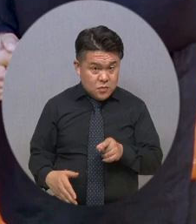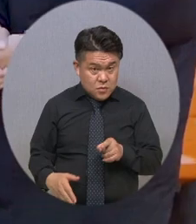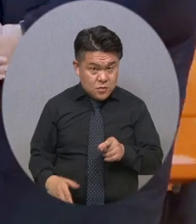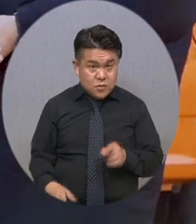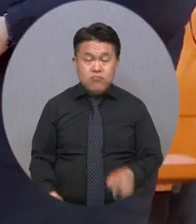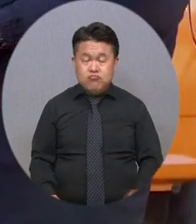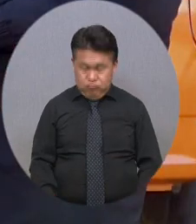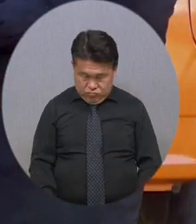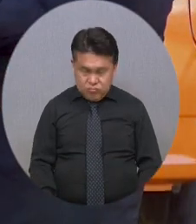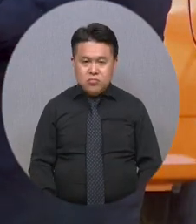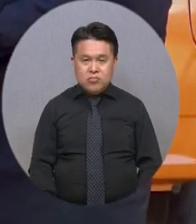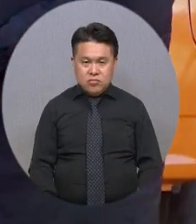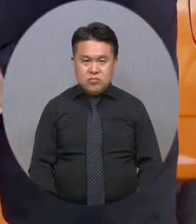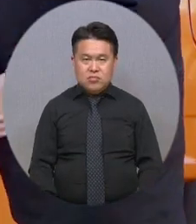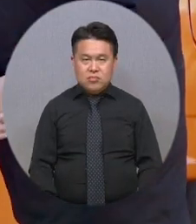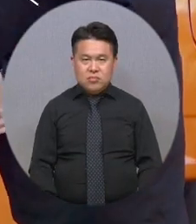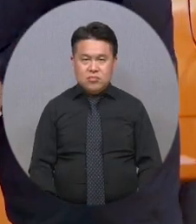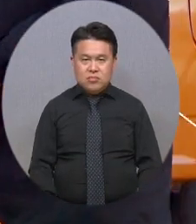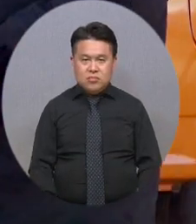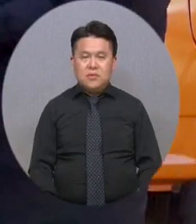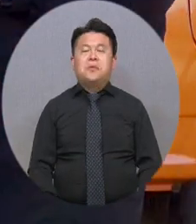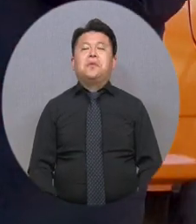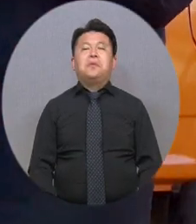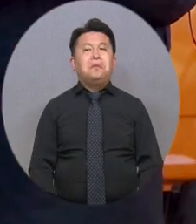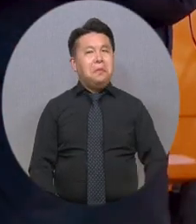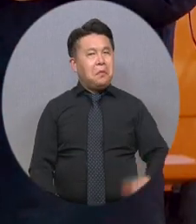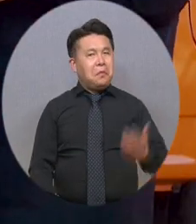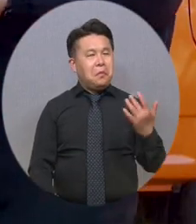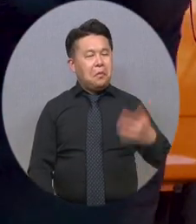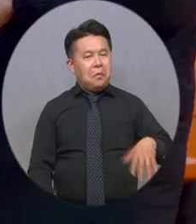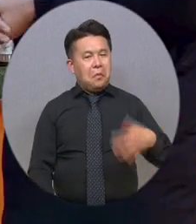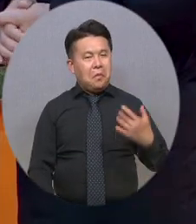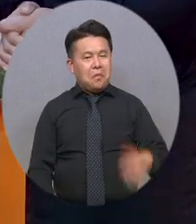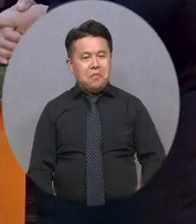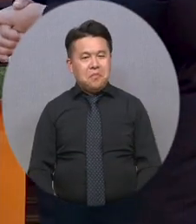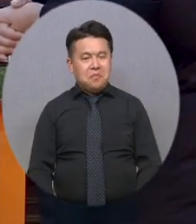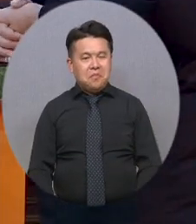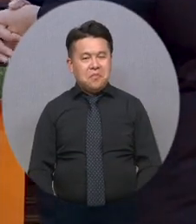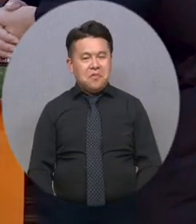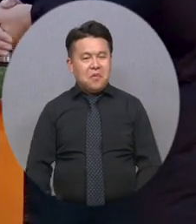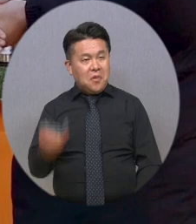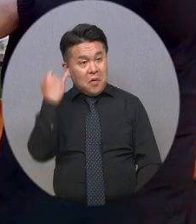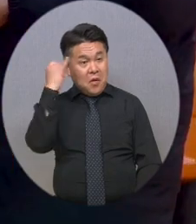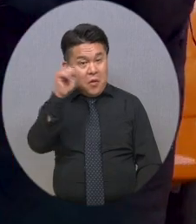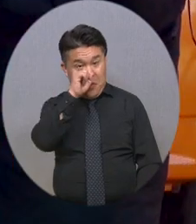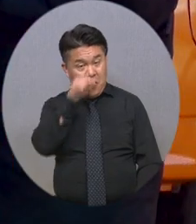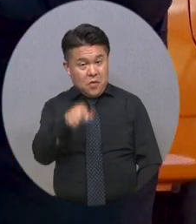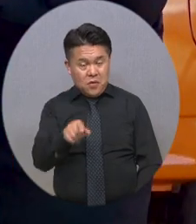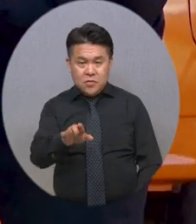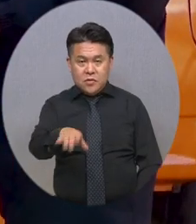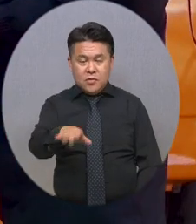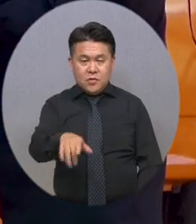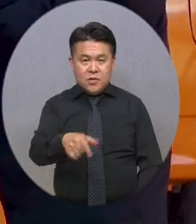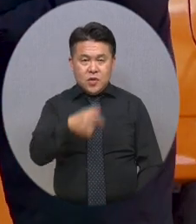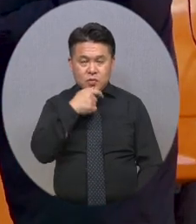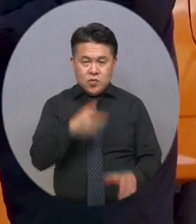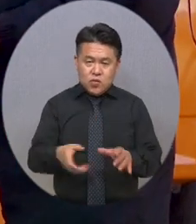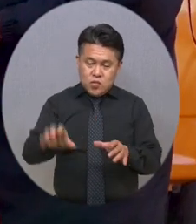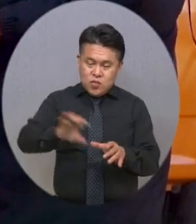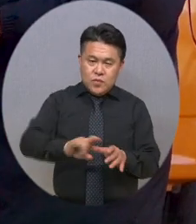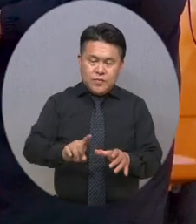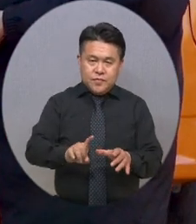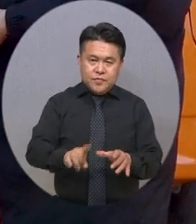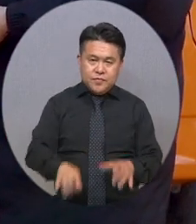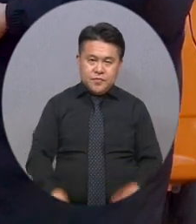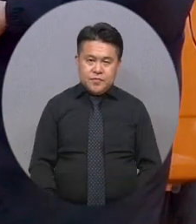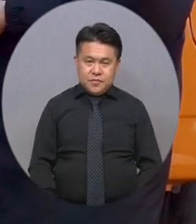막걸리가 된다는 얘기잖아요. 예스! 우와! 야, 이건 아이디어 상품이다. 그럼 물을 뚜껑 열어? 뚜껑